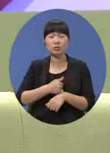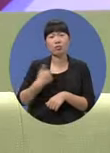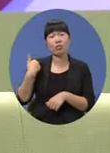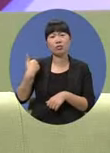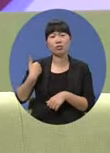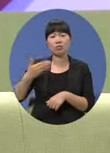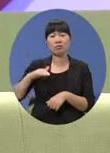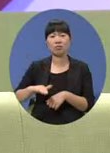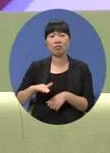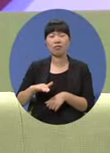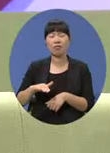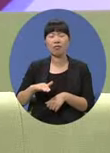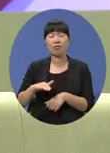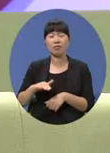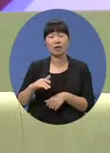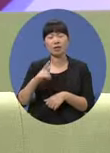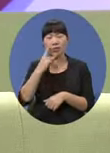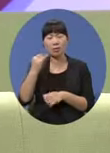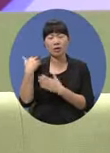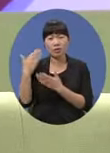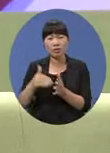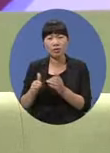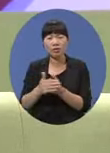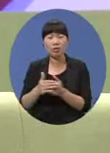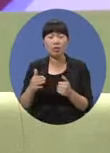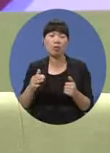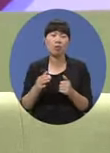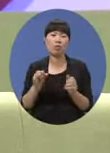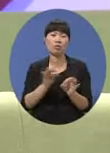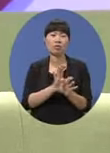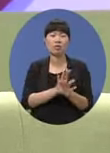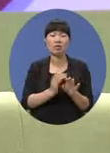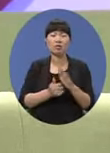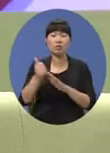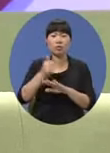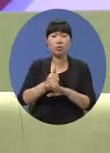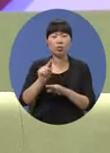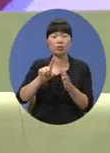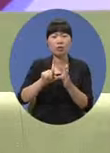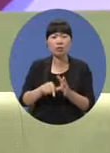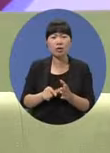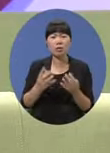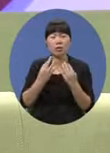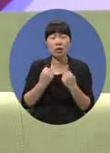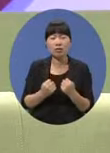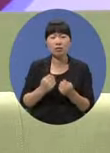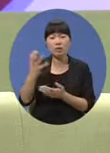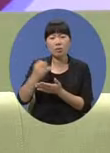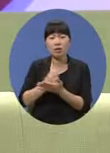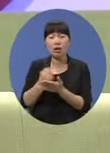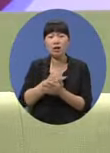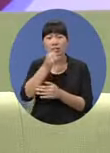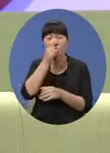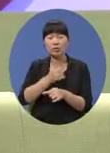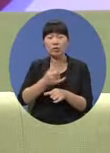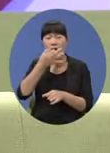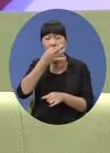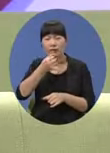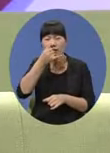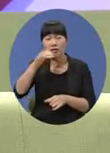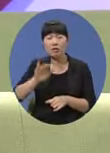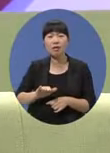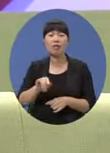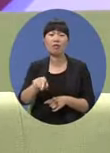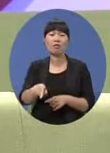그러는지, 오히려 그런 게더 없어져요. 얘는 분명히 성취감도 어쩔 때는 많이 받아봤고 힘들었지만,